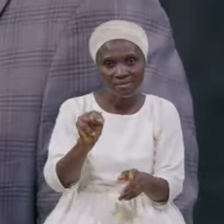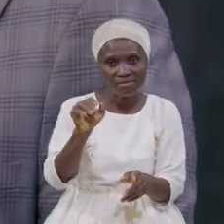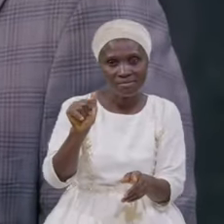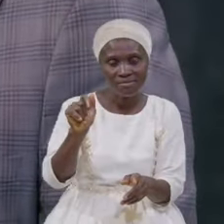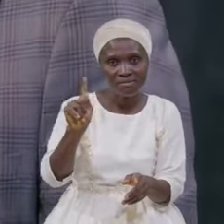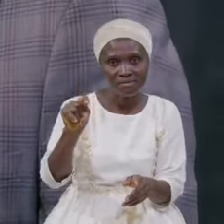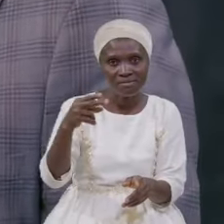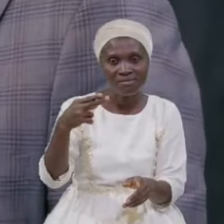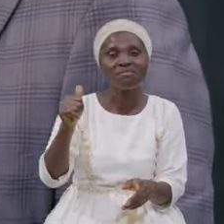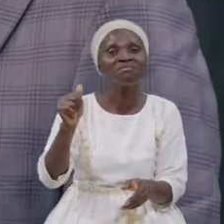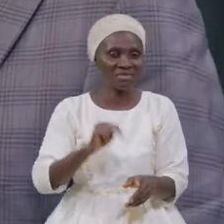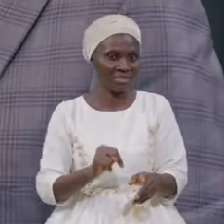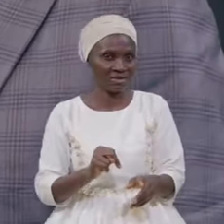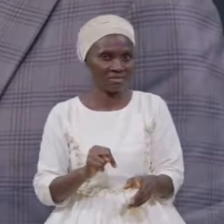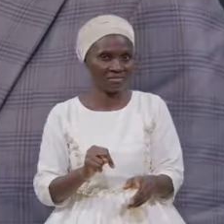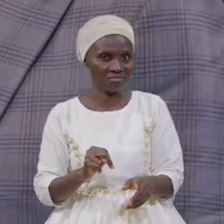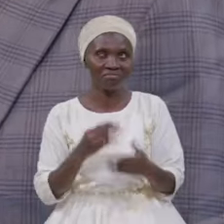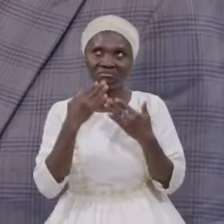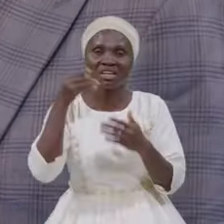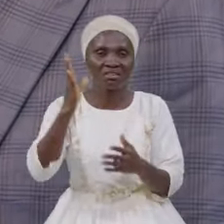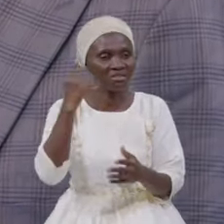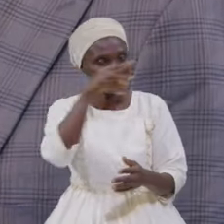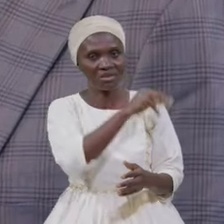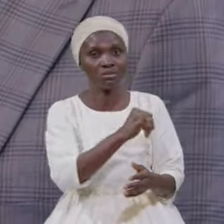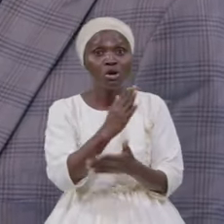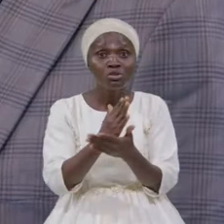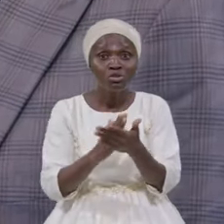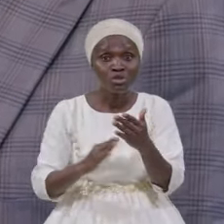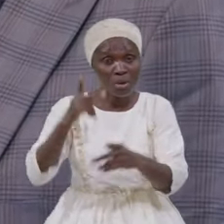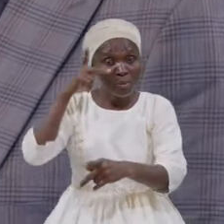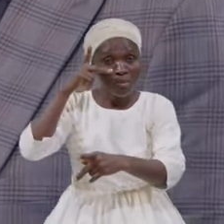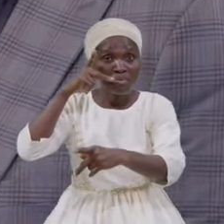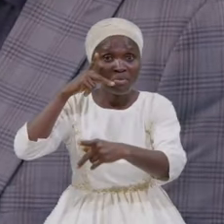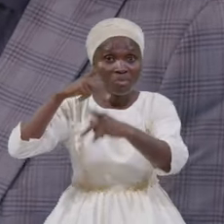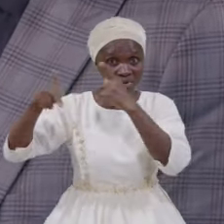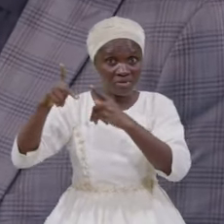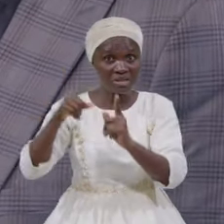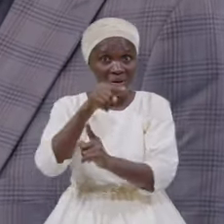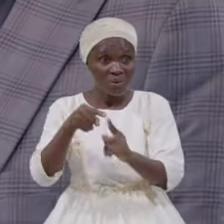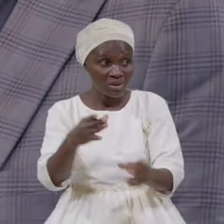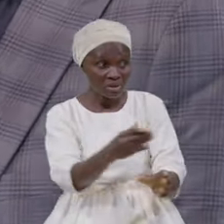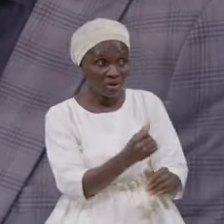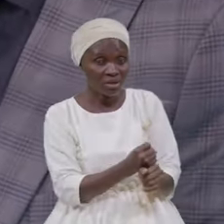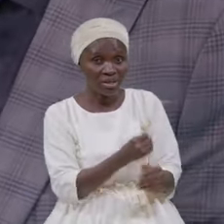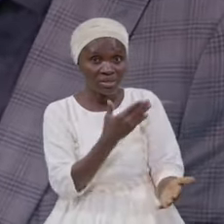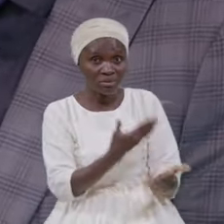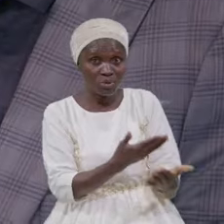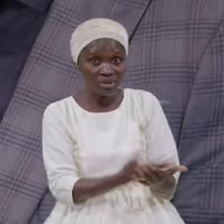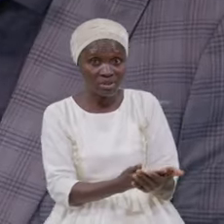Il y a certains prophètes, dès qu'ils reçoivent des rémunérations de l'argent du roi,